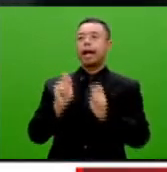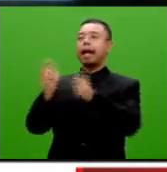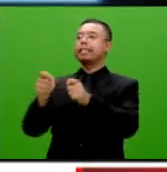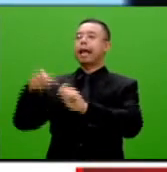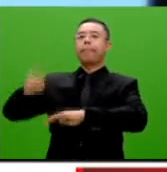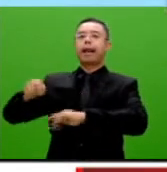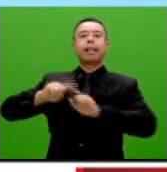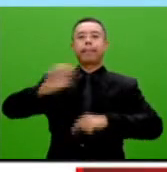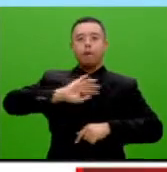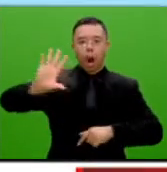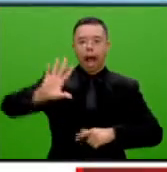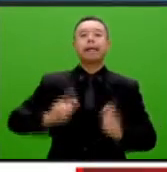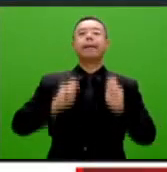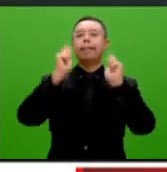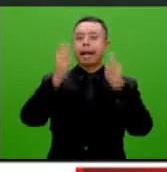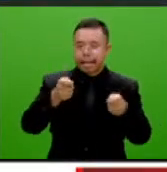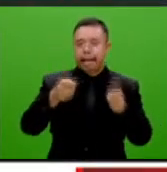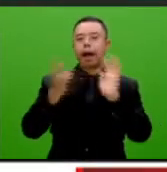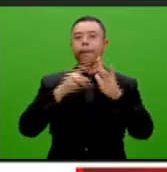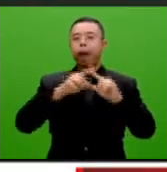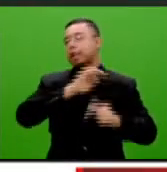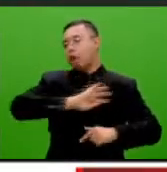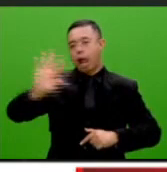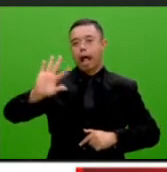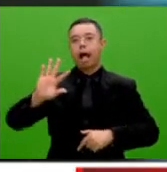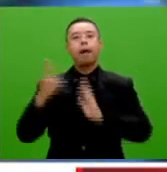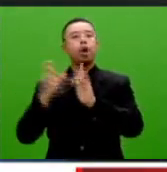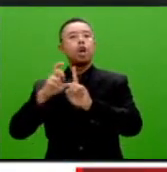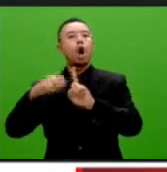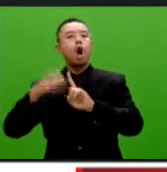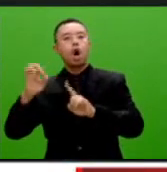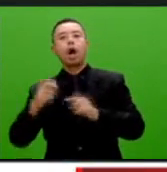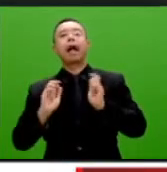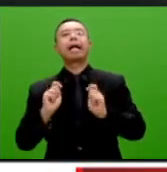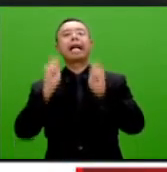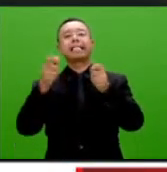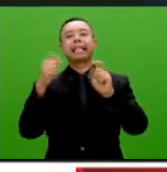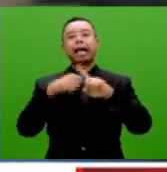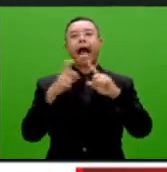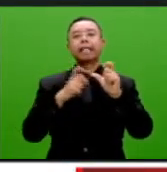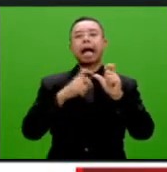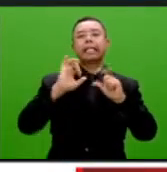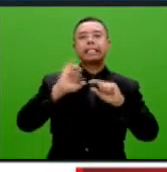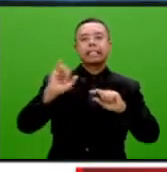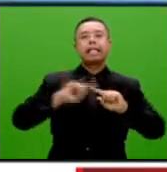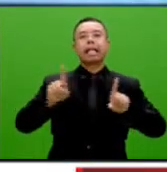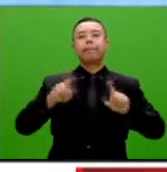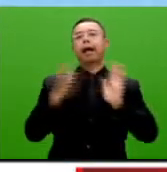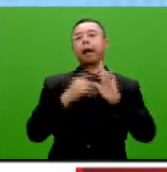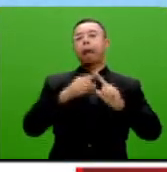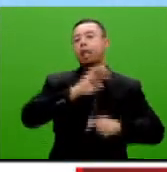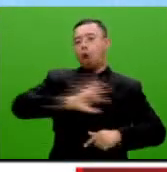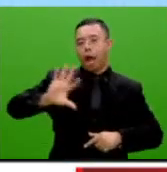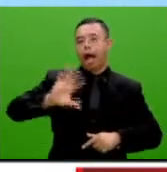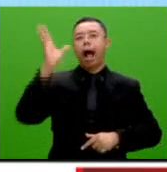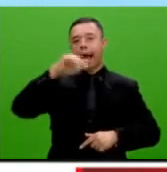juga dengan pengajuan banding. Kubu Muldoko lantas mengajukan kasasi, namun pengajuannya kembali ditolak. Yang terbaru